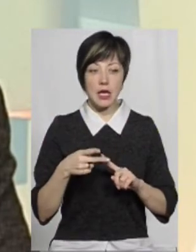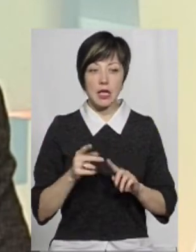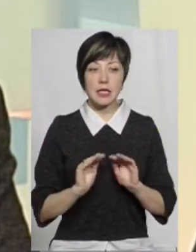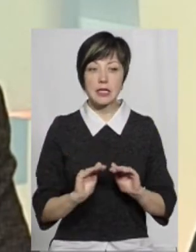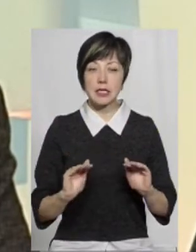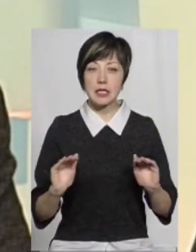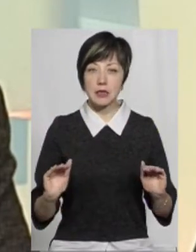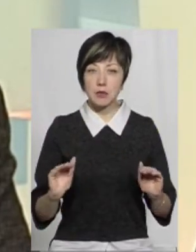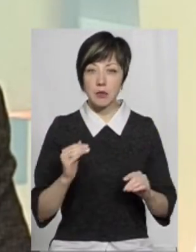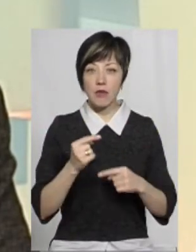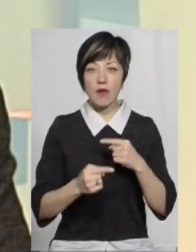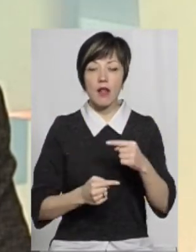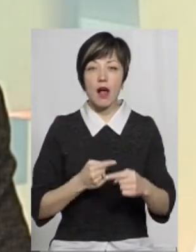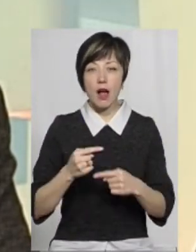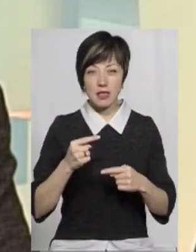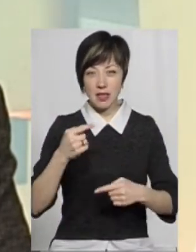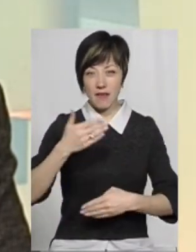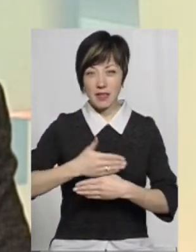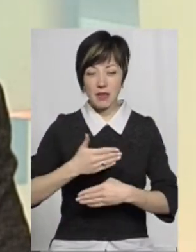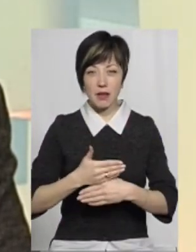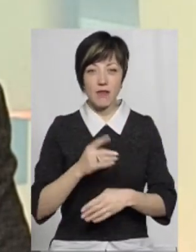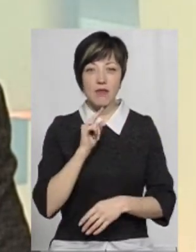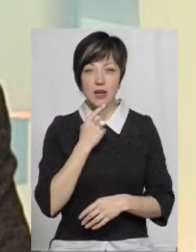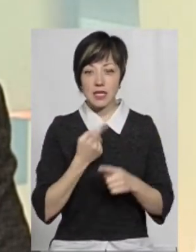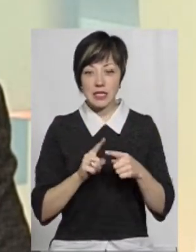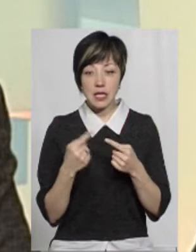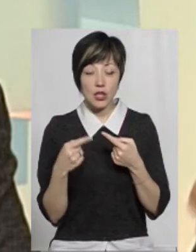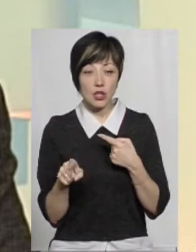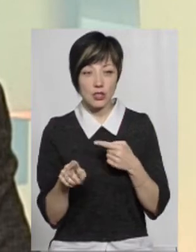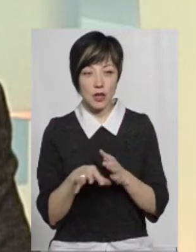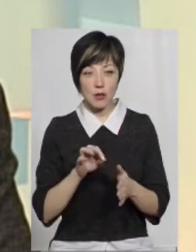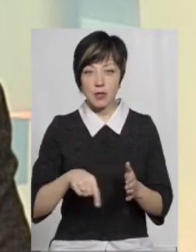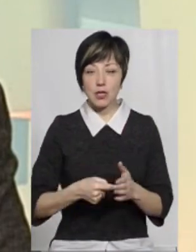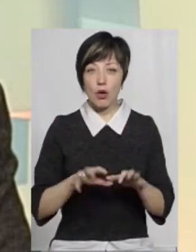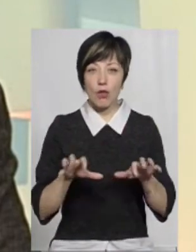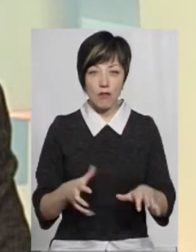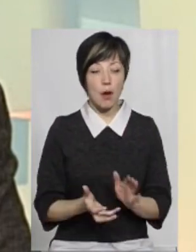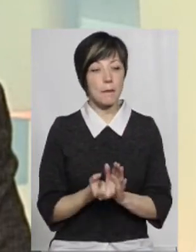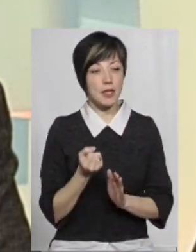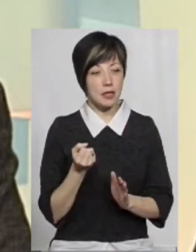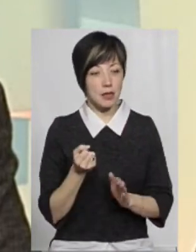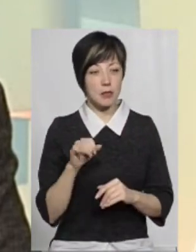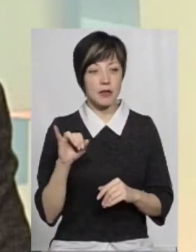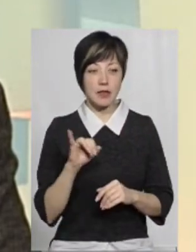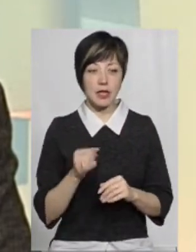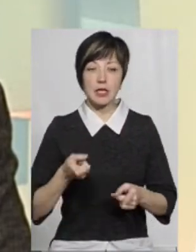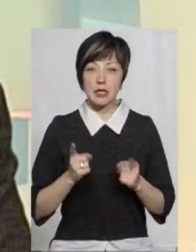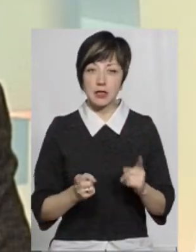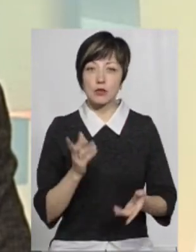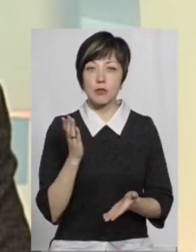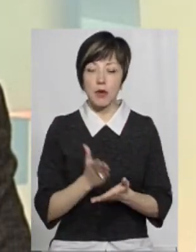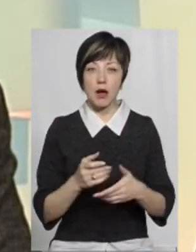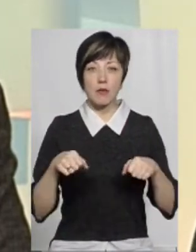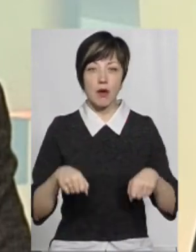Дітям, підліткам класика дуже важко, і це альтернатива є. Міський голова підтримав, і дійсно вона